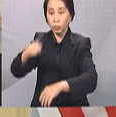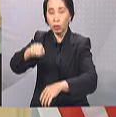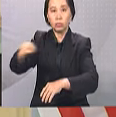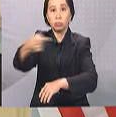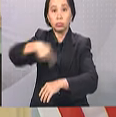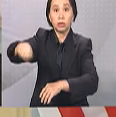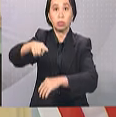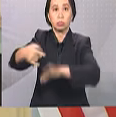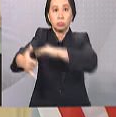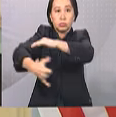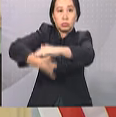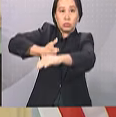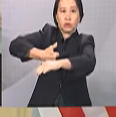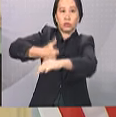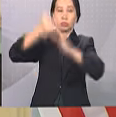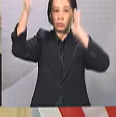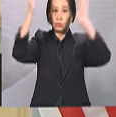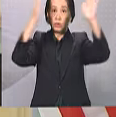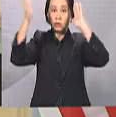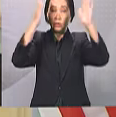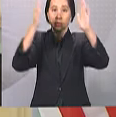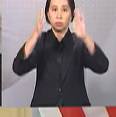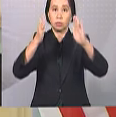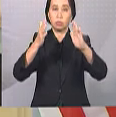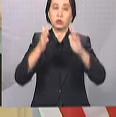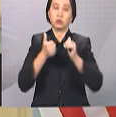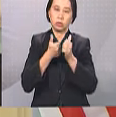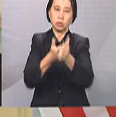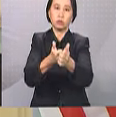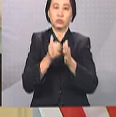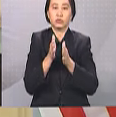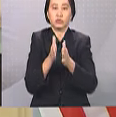menceroboh negara melalui